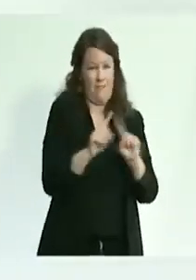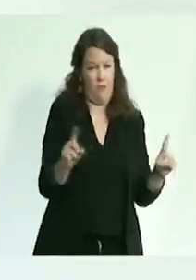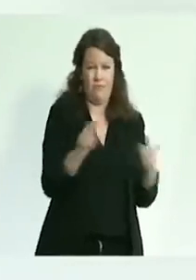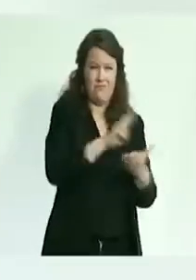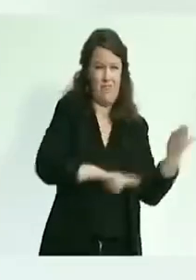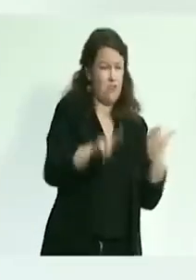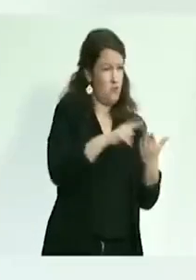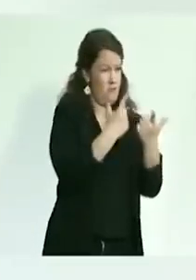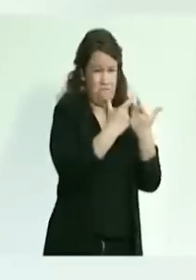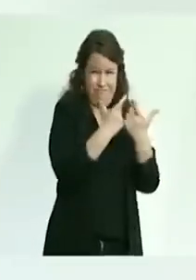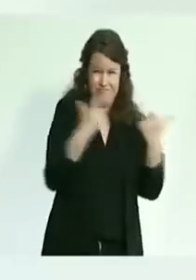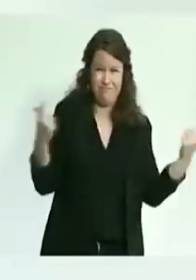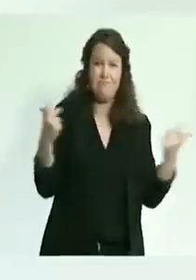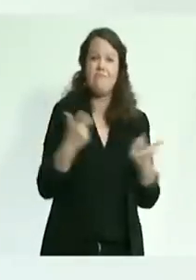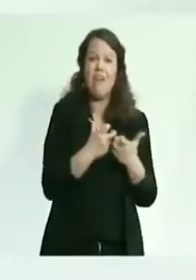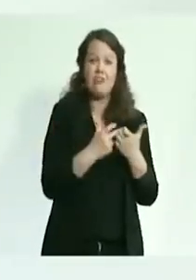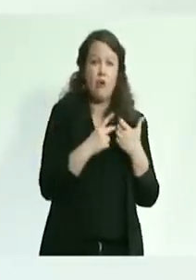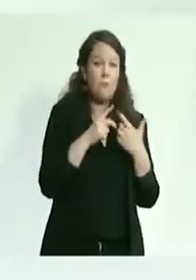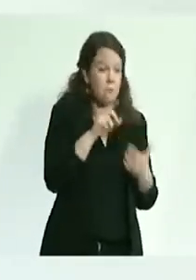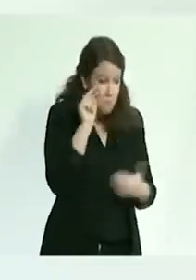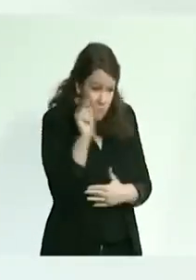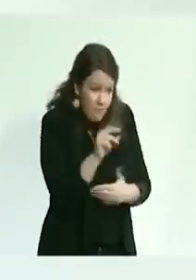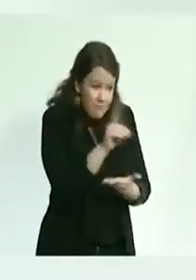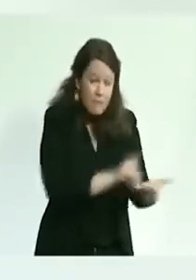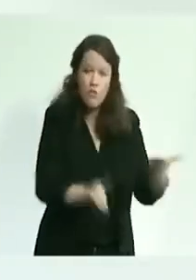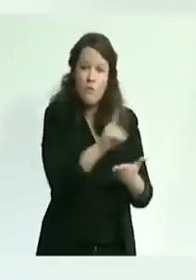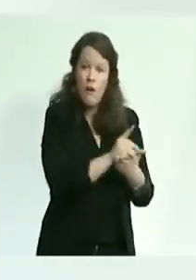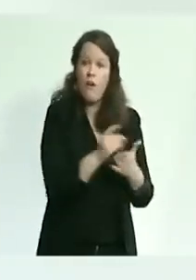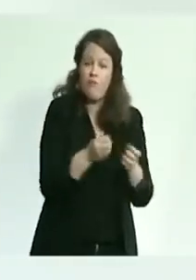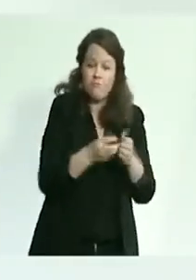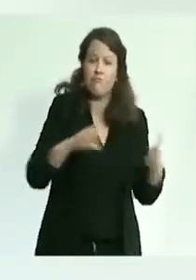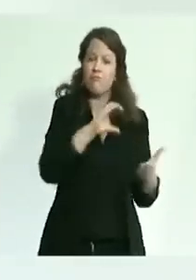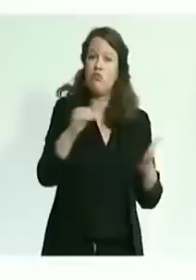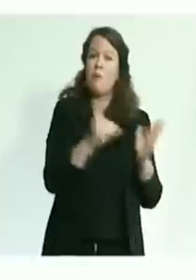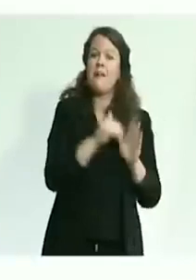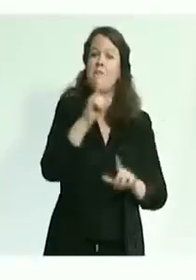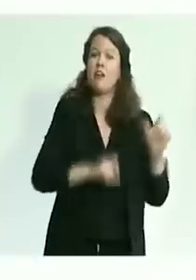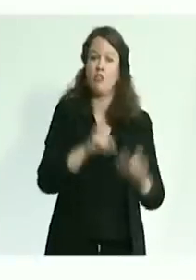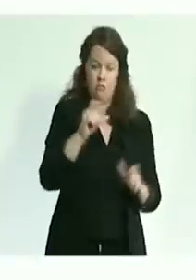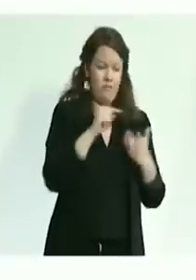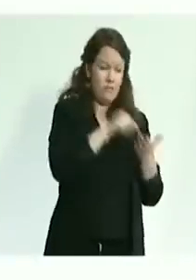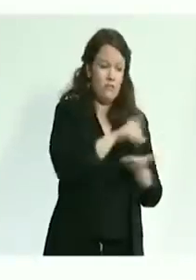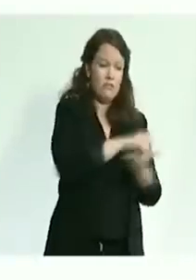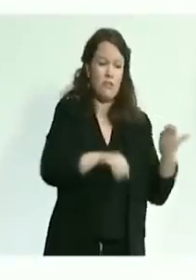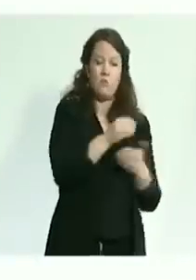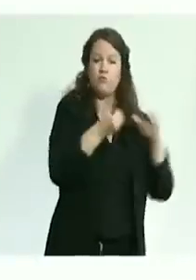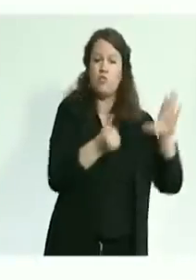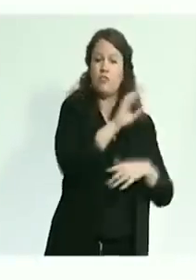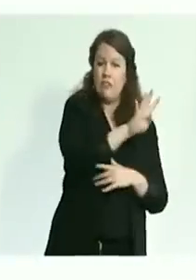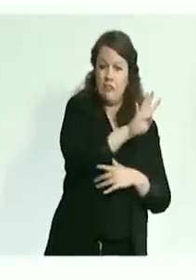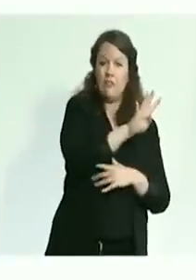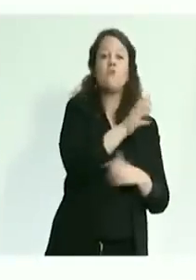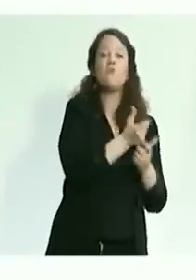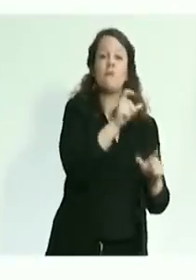l'échelle départementale, par exemple, le taux d'incidence est de 44 dans les Pyrénées-Atlantiques pour 100 000 habitants sur une